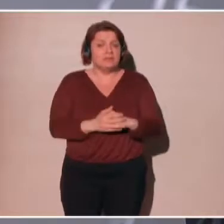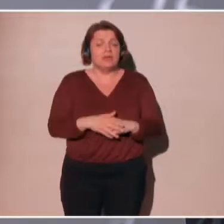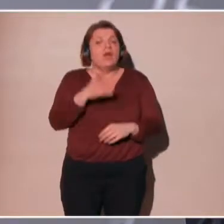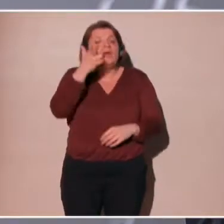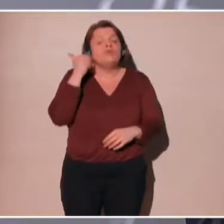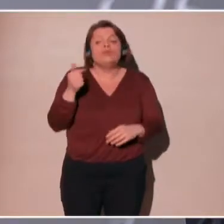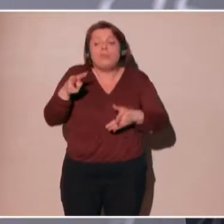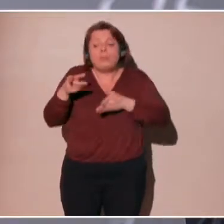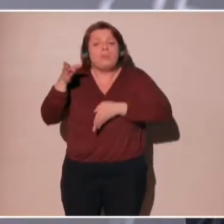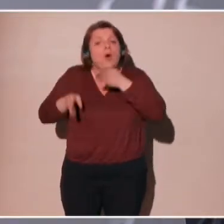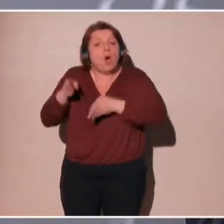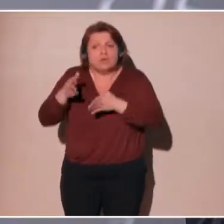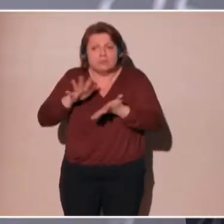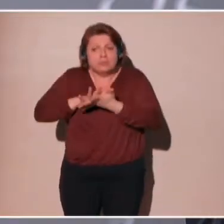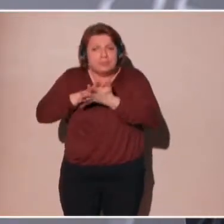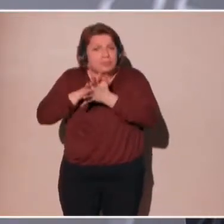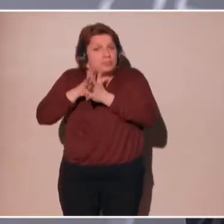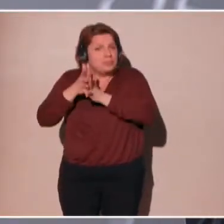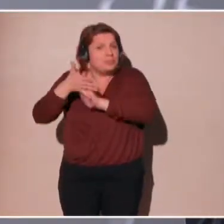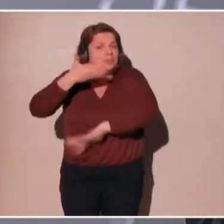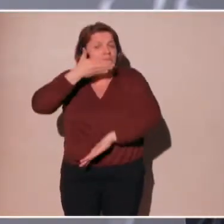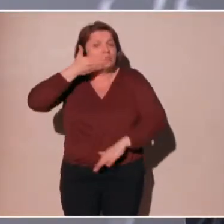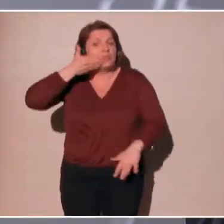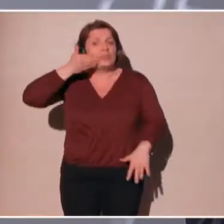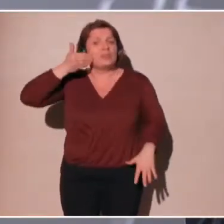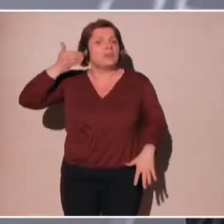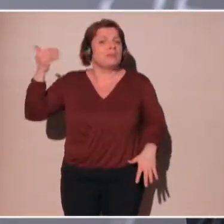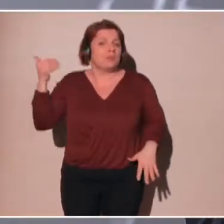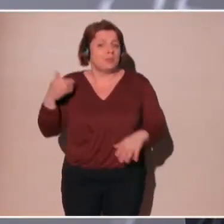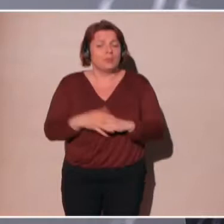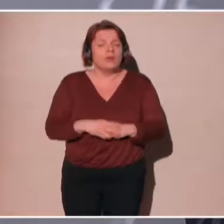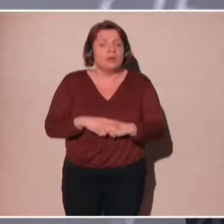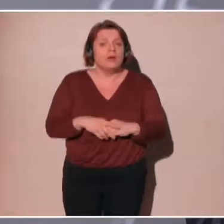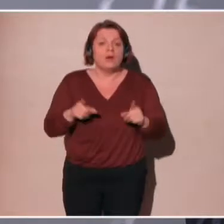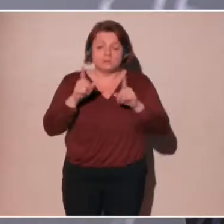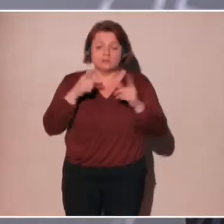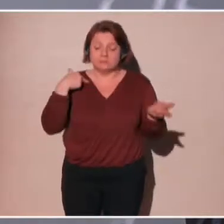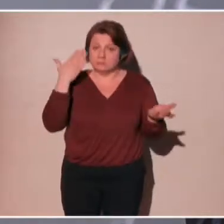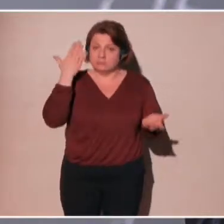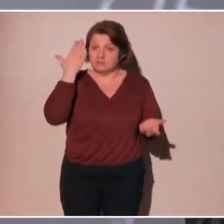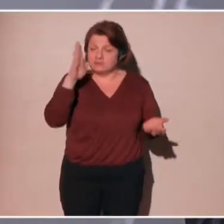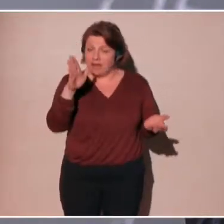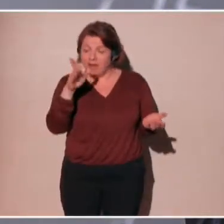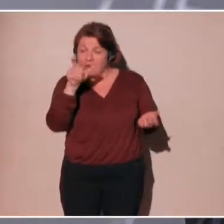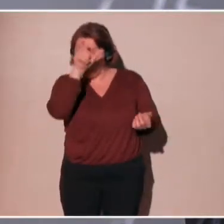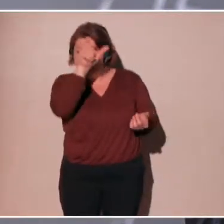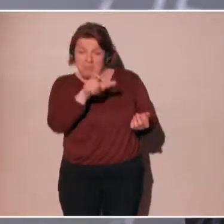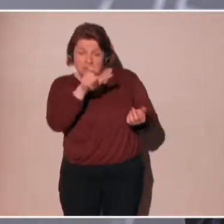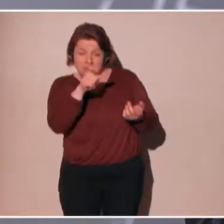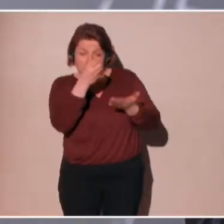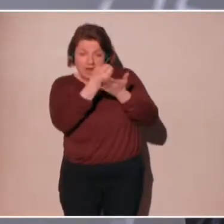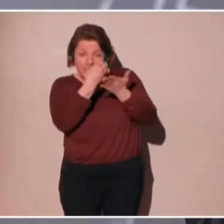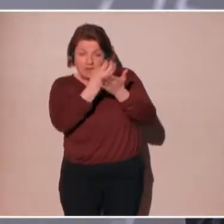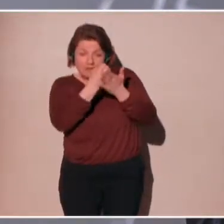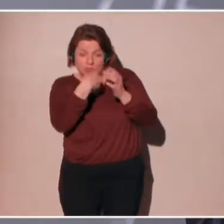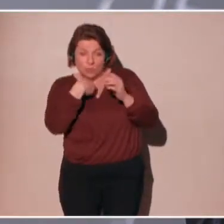vu que ces bots se sont améliorés au fil du temps. Et plus on en sait sur vous, plus le bot en sait